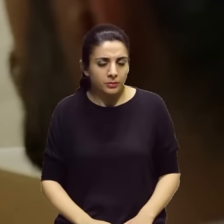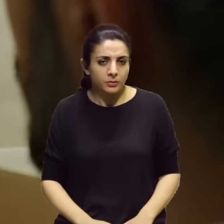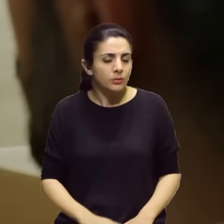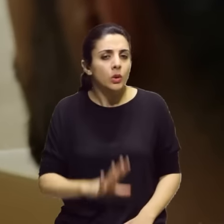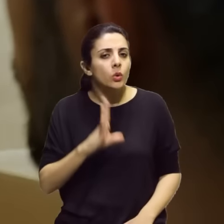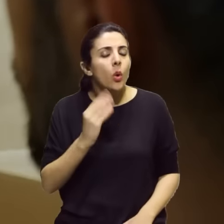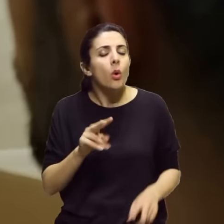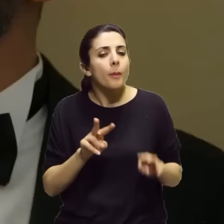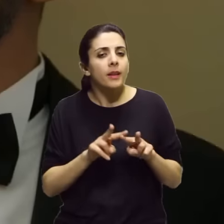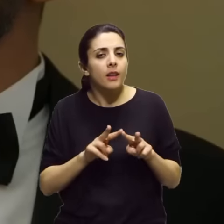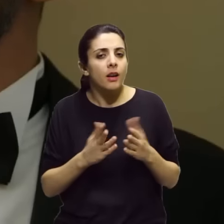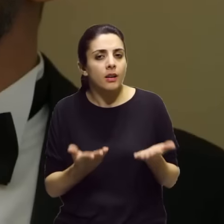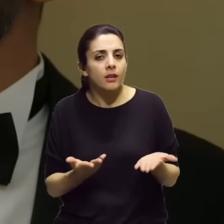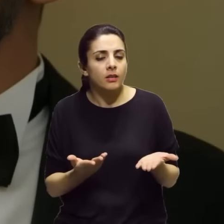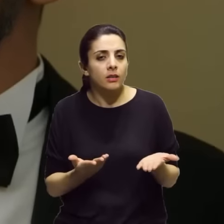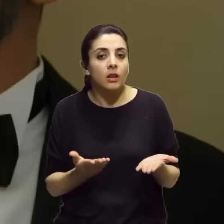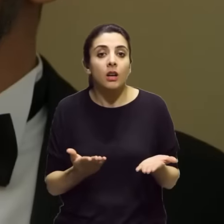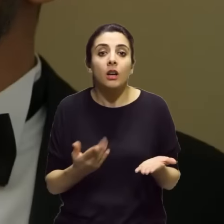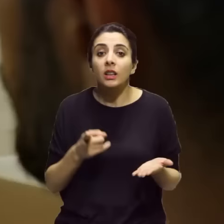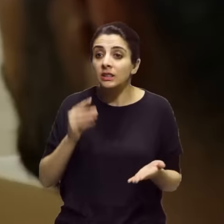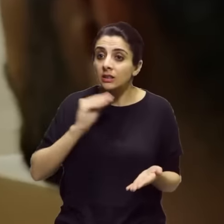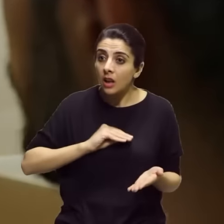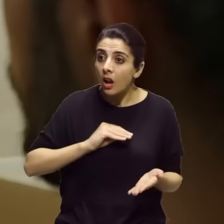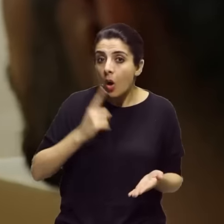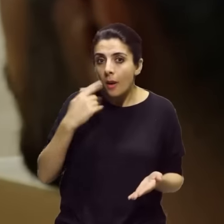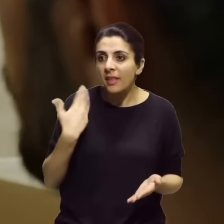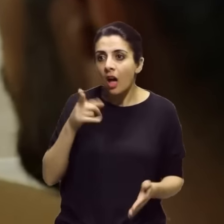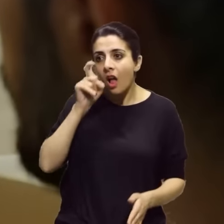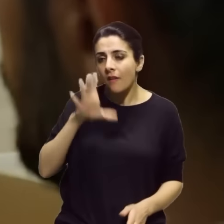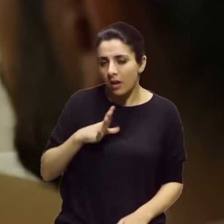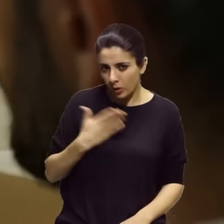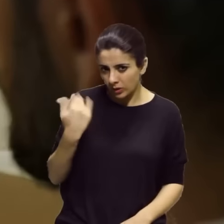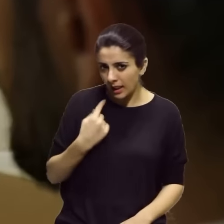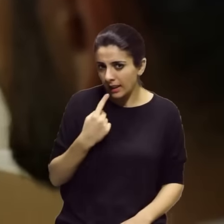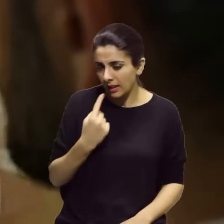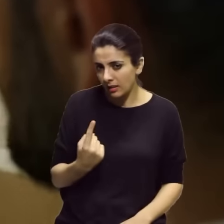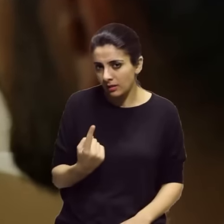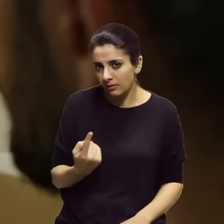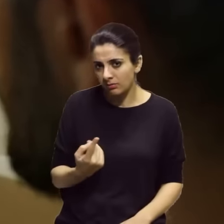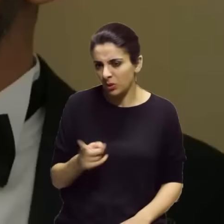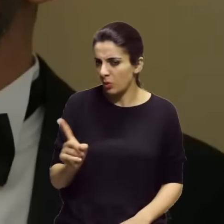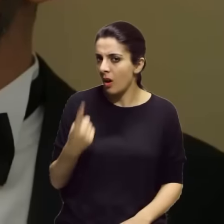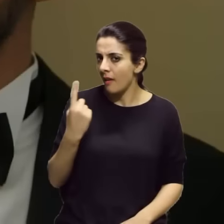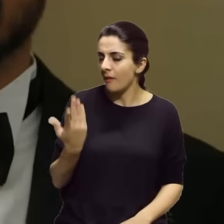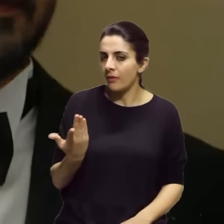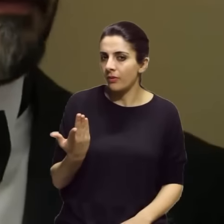Ne oluyor Melda? Ha, ben sana sandığından daha zeki olduğumu söylemedim mi? Hayret.